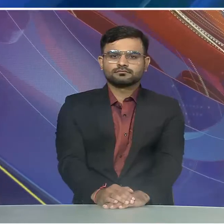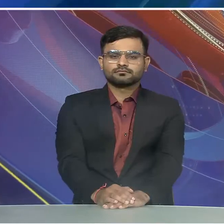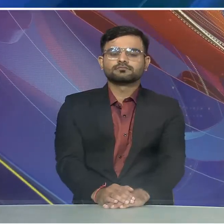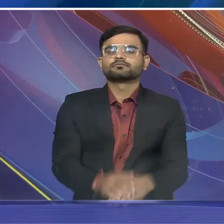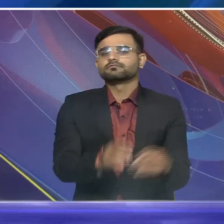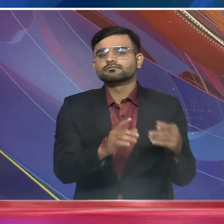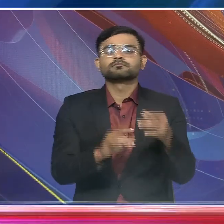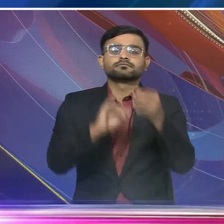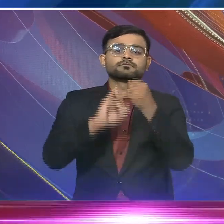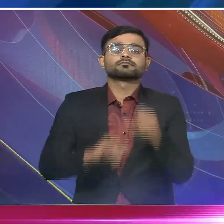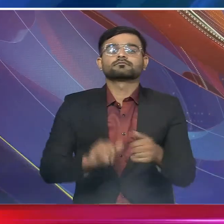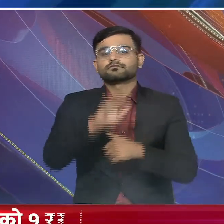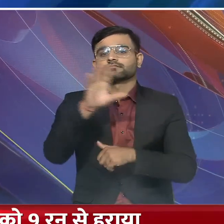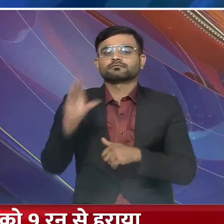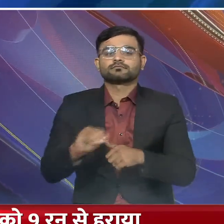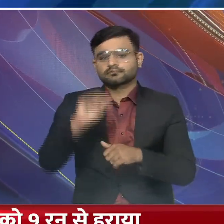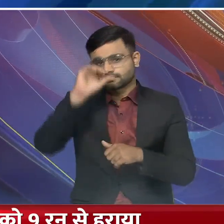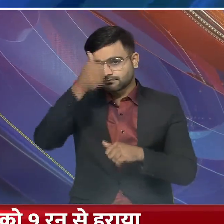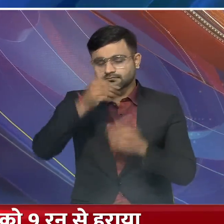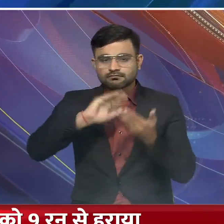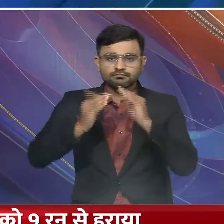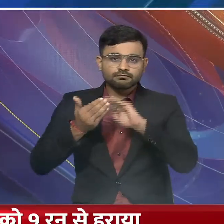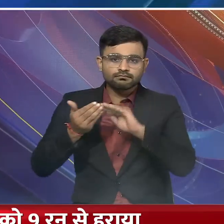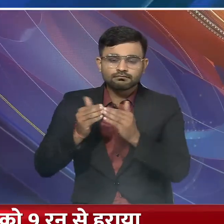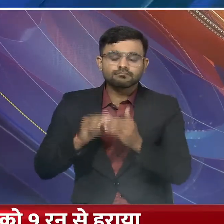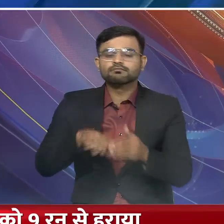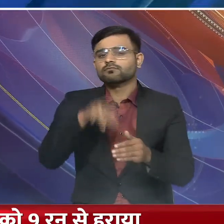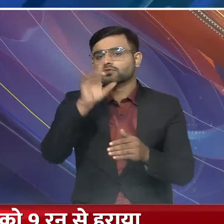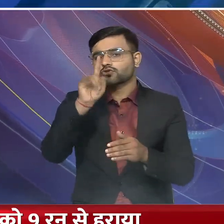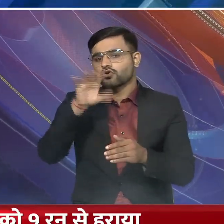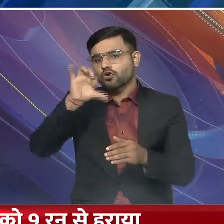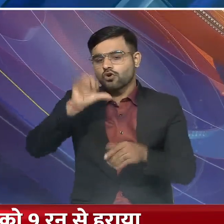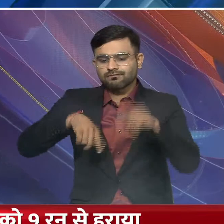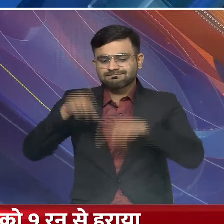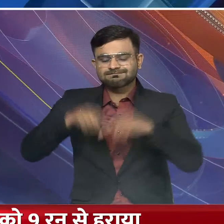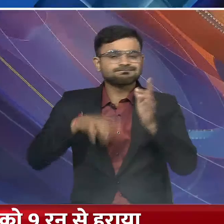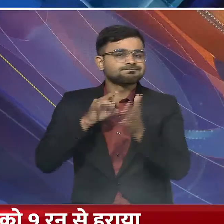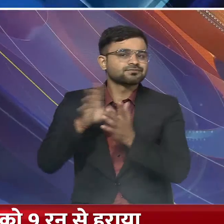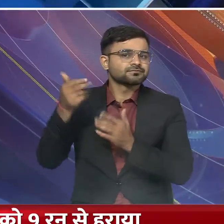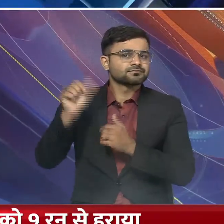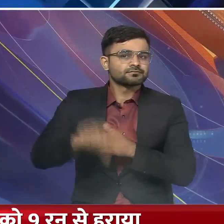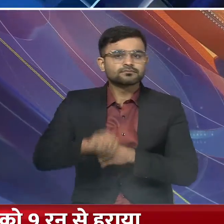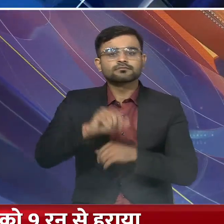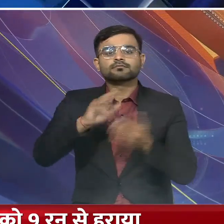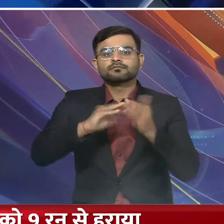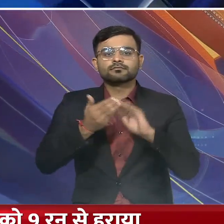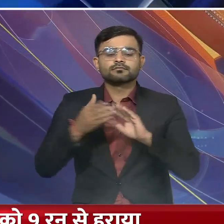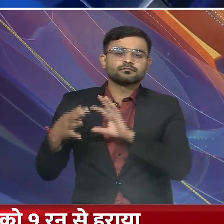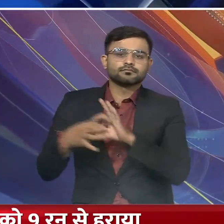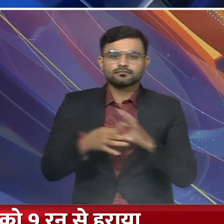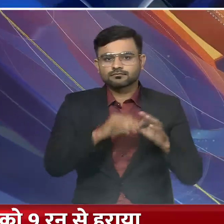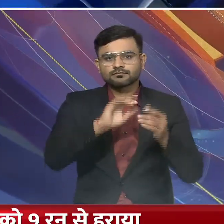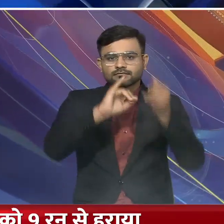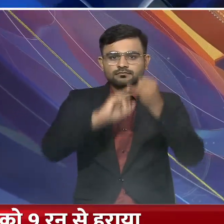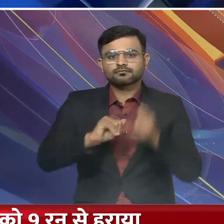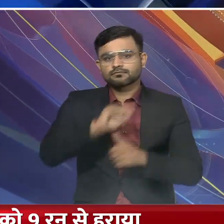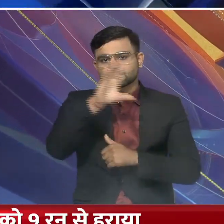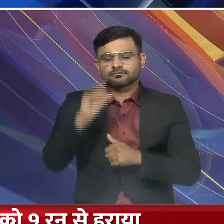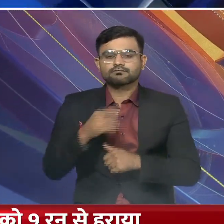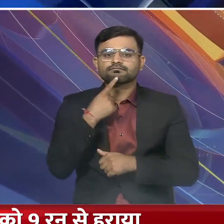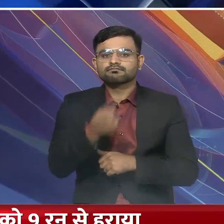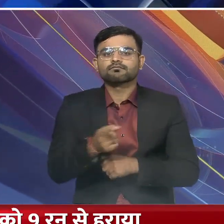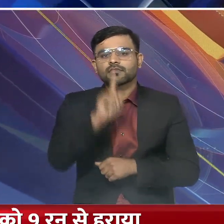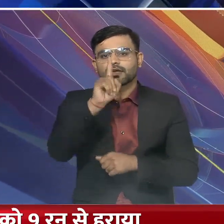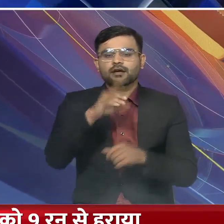दक्षिण अफ्रीका ने भारत को पहले एक दिवसीय मुकाबला में नौ रन से दिमाग इस जीत के साथ तीन माचो के सीरीज में दक्षिण अफ्रीका ने बनाई